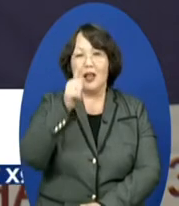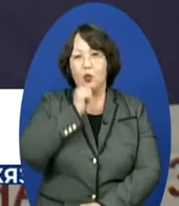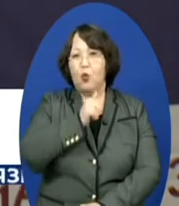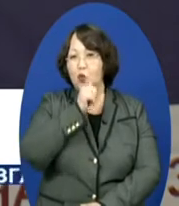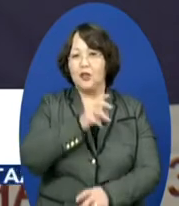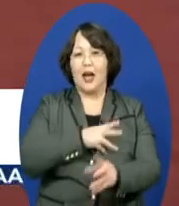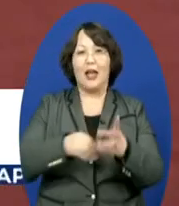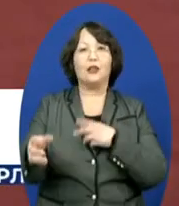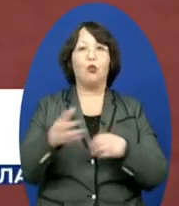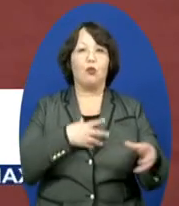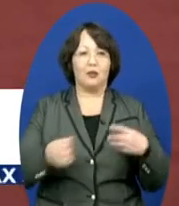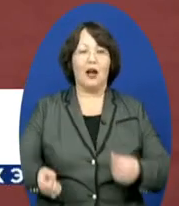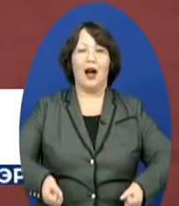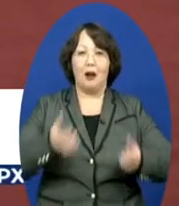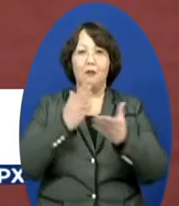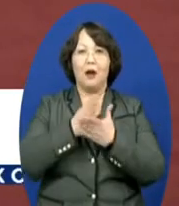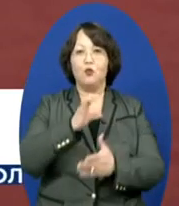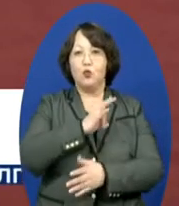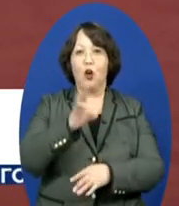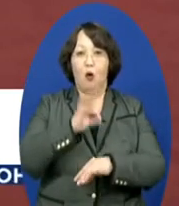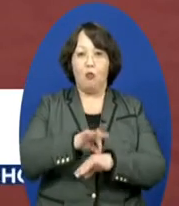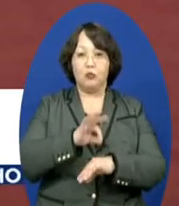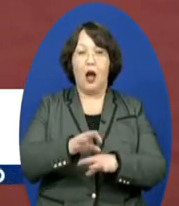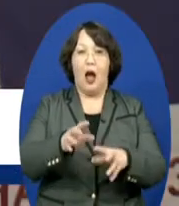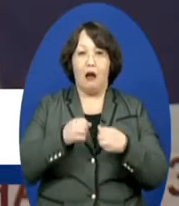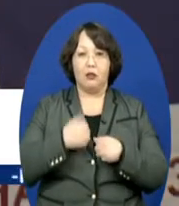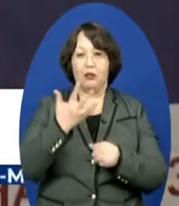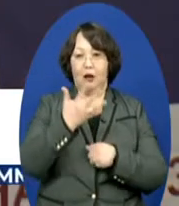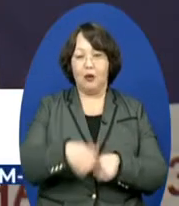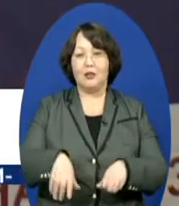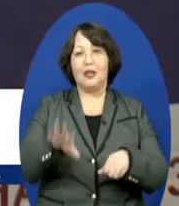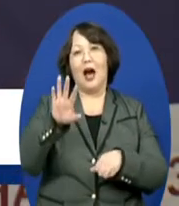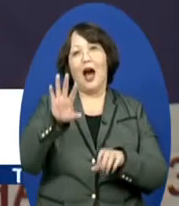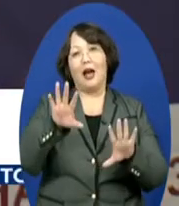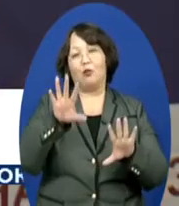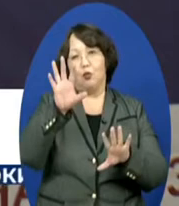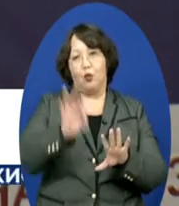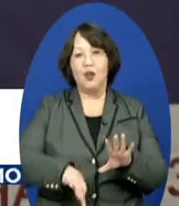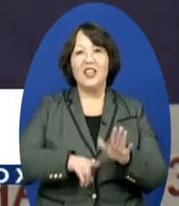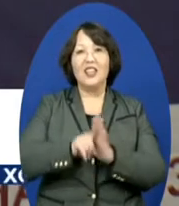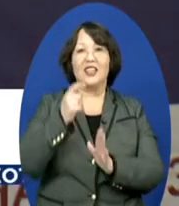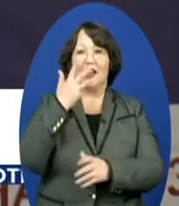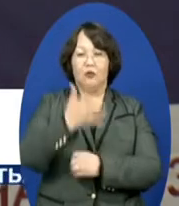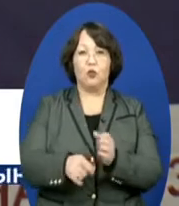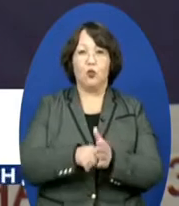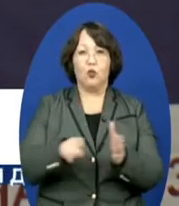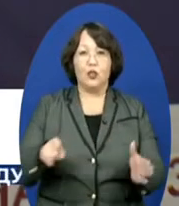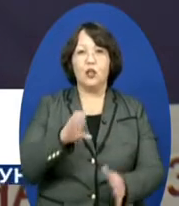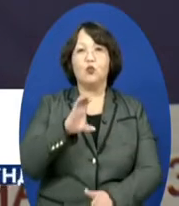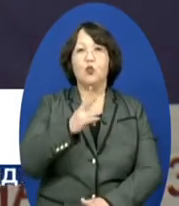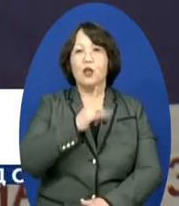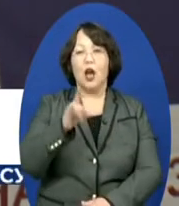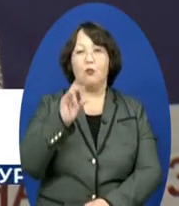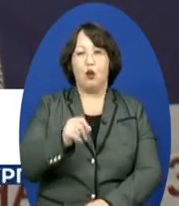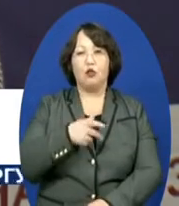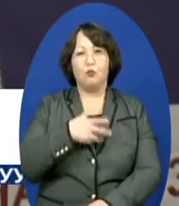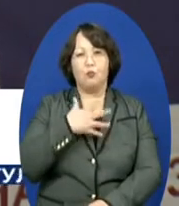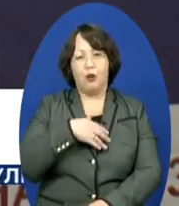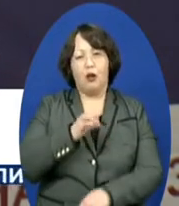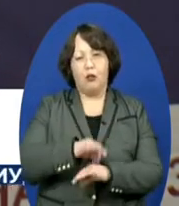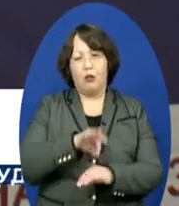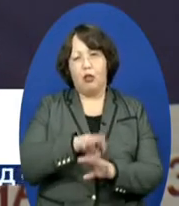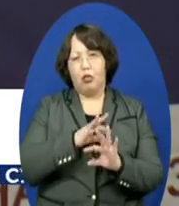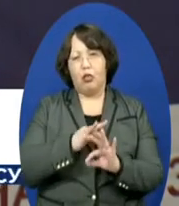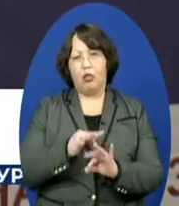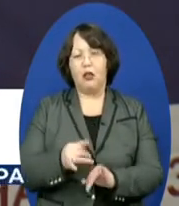тооцоо мэдээлэл байдаг. Халдвар авсан хүмүүсийн маань 5-10% нь эхний 5 жилдээ одоо сүрэе болж өвчлөлдөг гэсэн үг ээ. Тэгэхээр